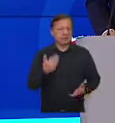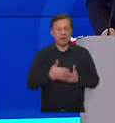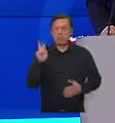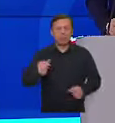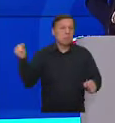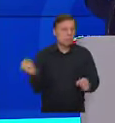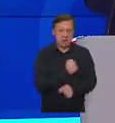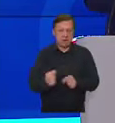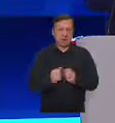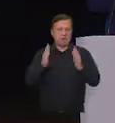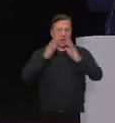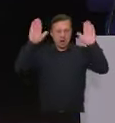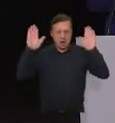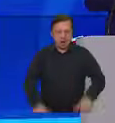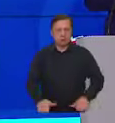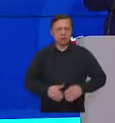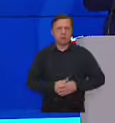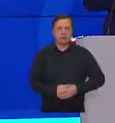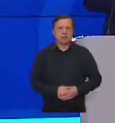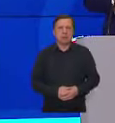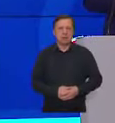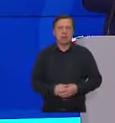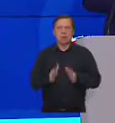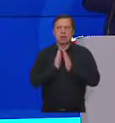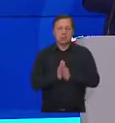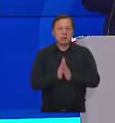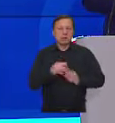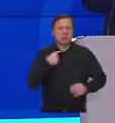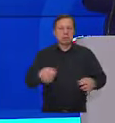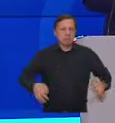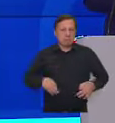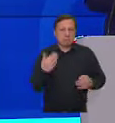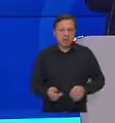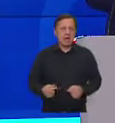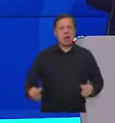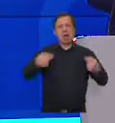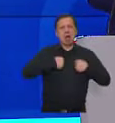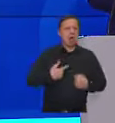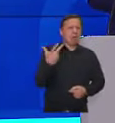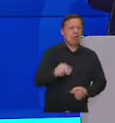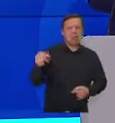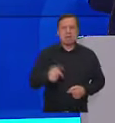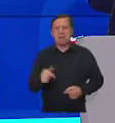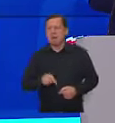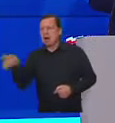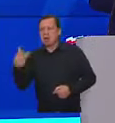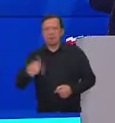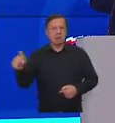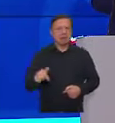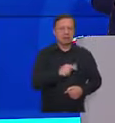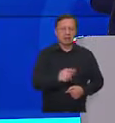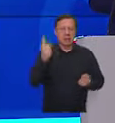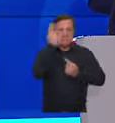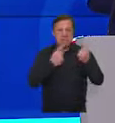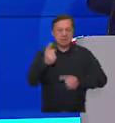poważnie. Szanowni Państwo, myślenie takie w kategoriach, że mnie to nie dotyczy, jest nam